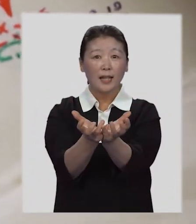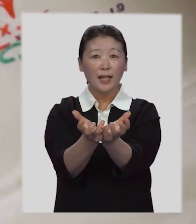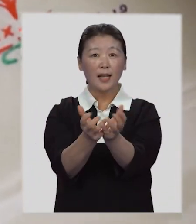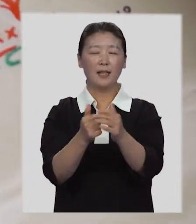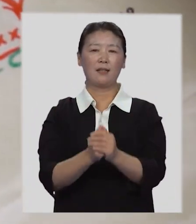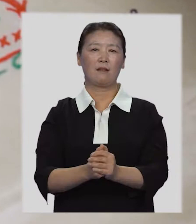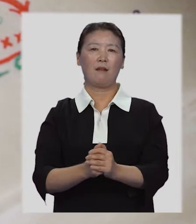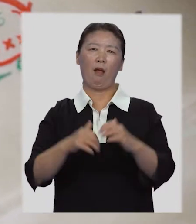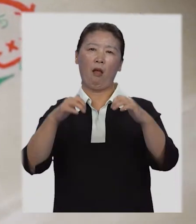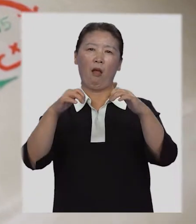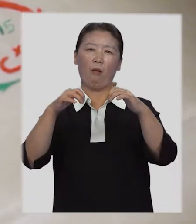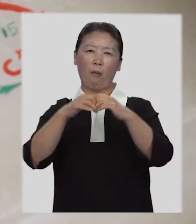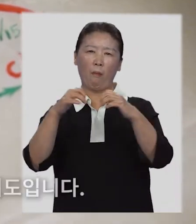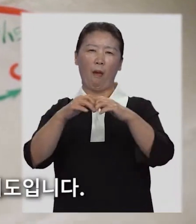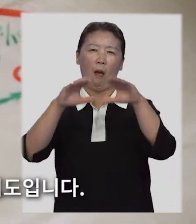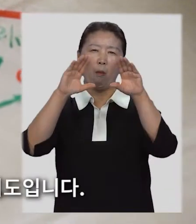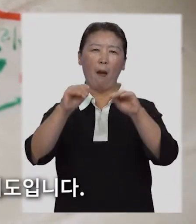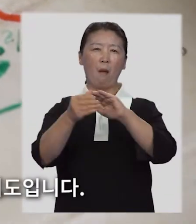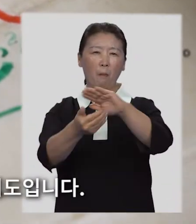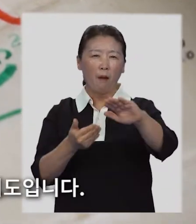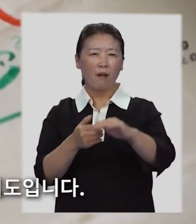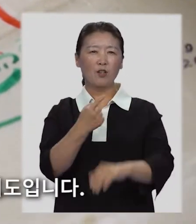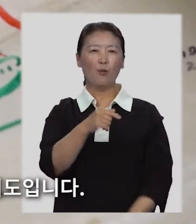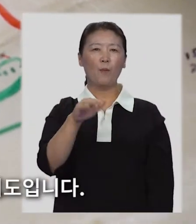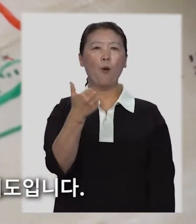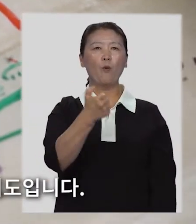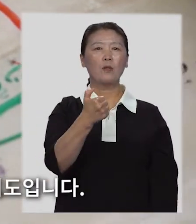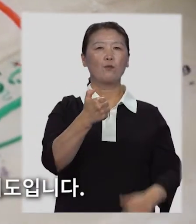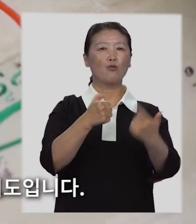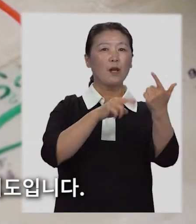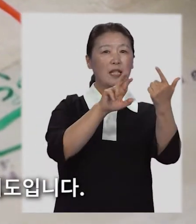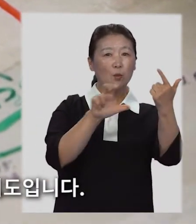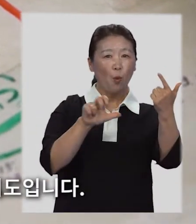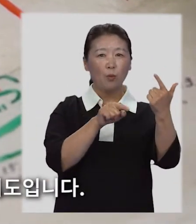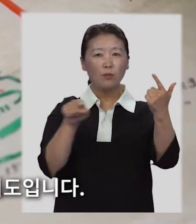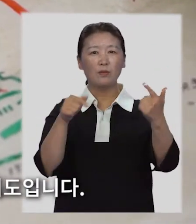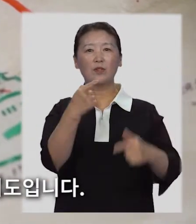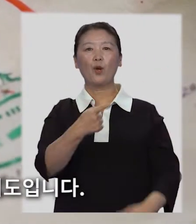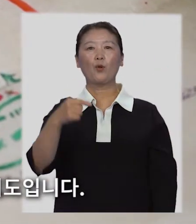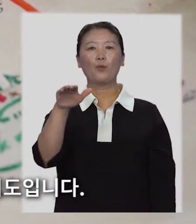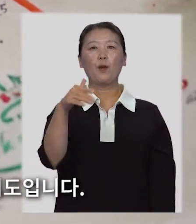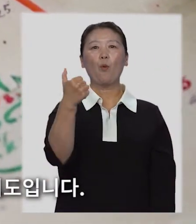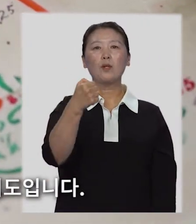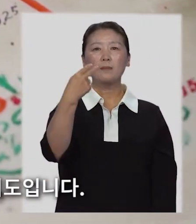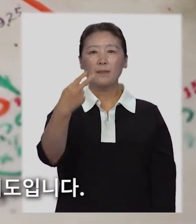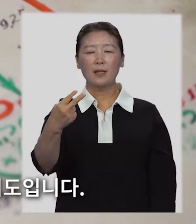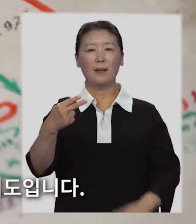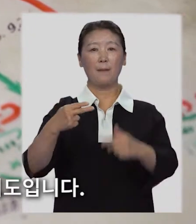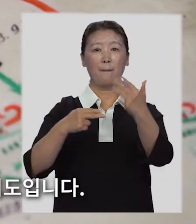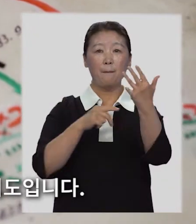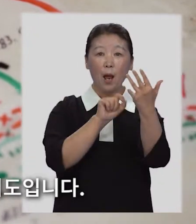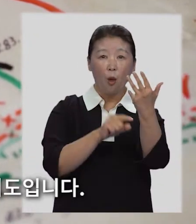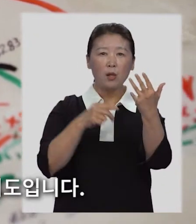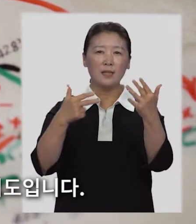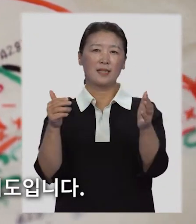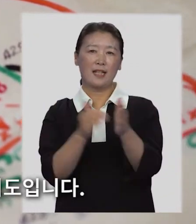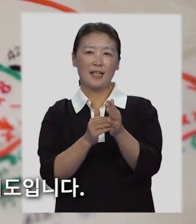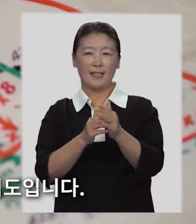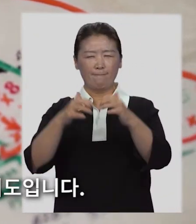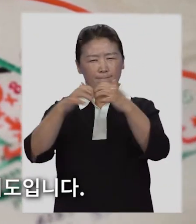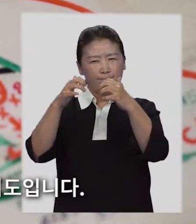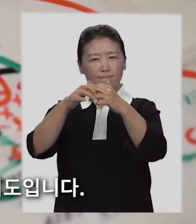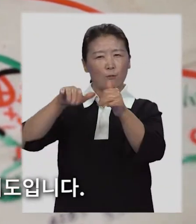제6사단에서 휴전회담을 앞두고 1950년 6월 25일부터 1952년 8월 7일까지의 전투를